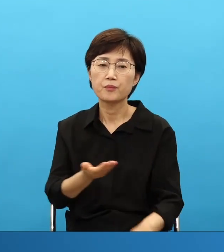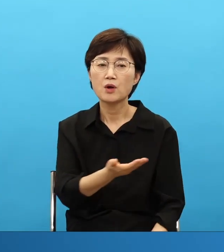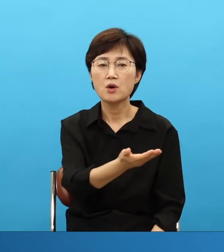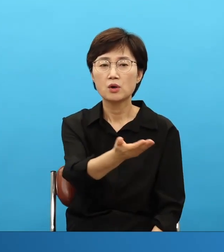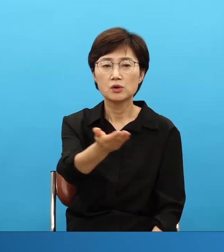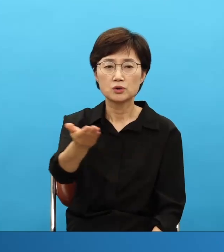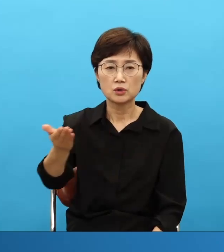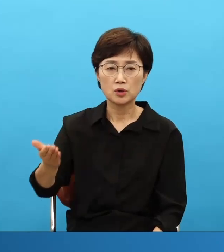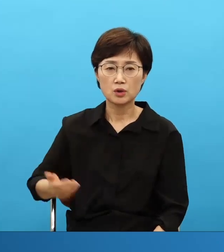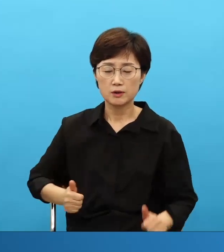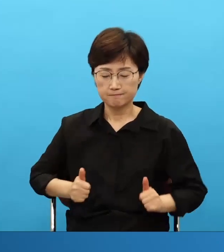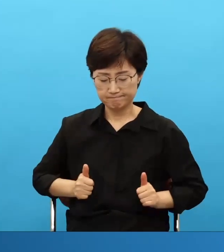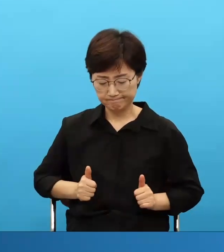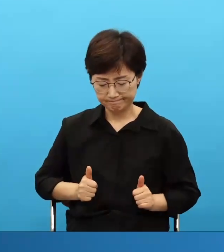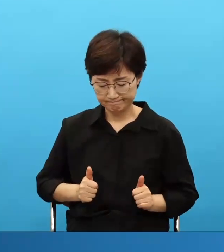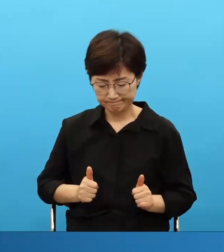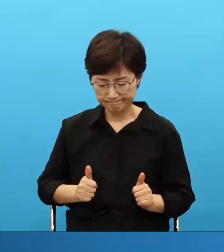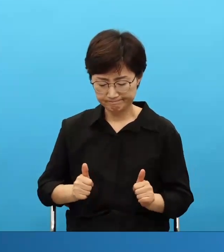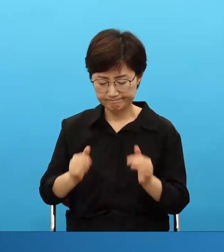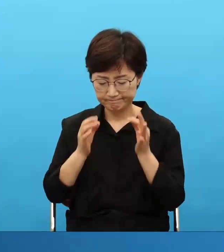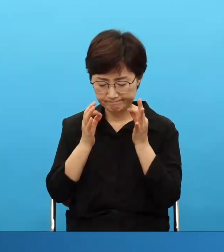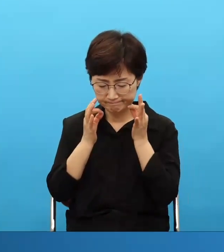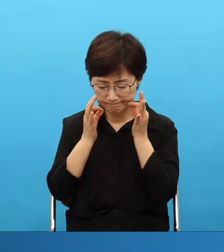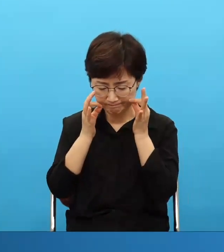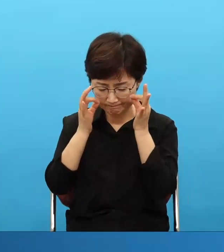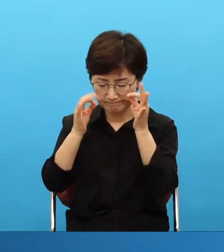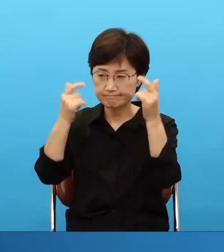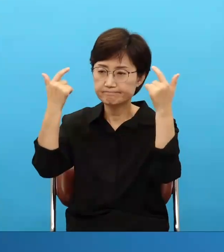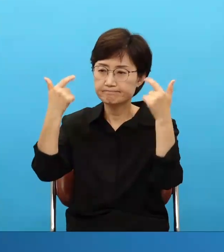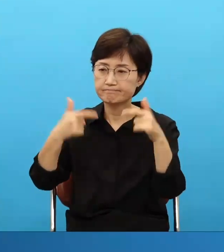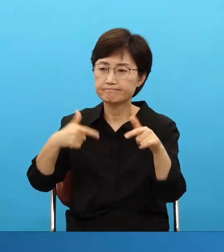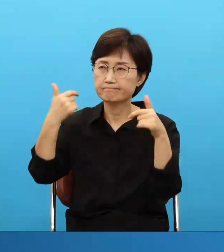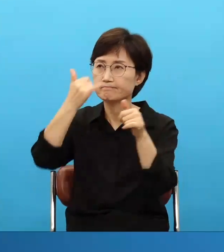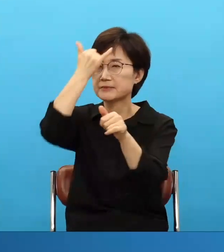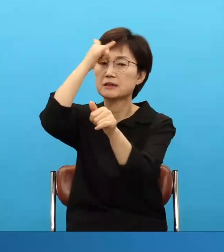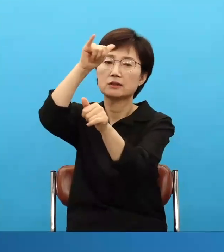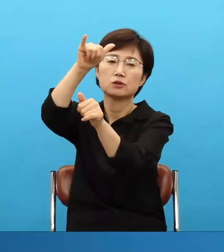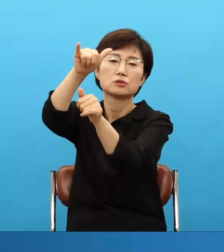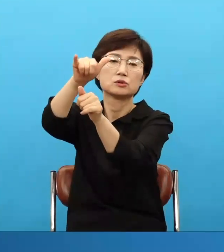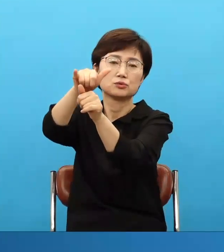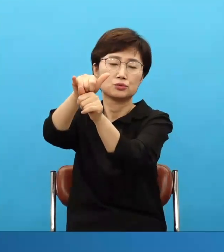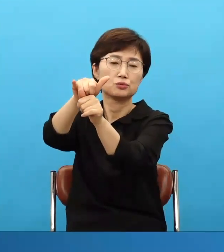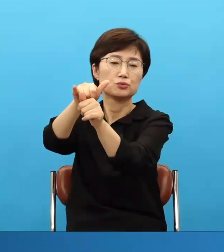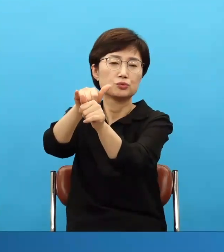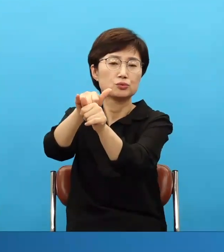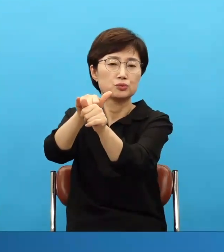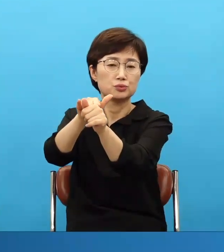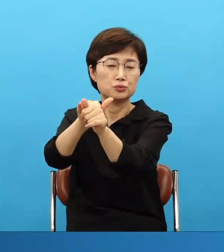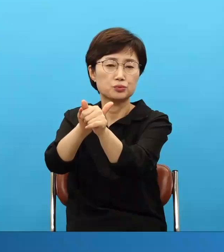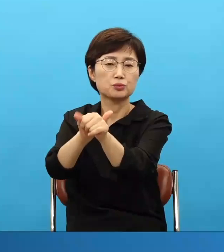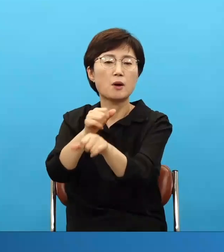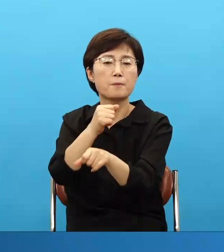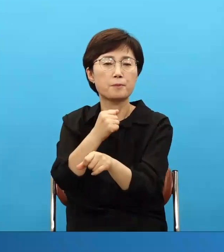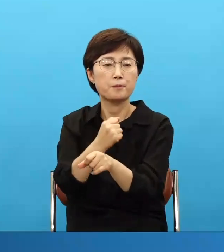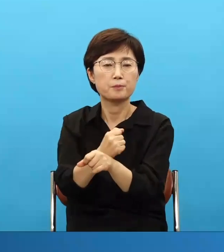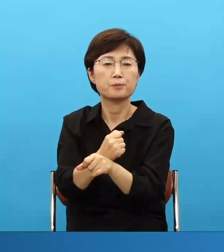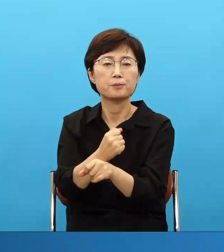조심하라 열심을 다해 늘